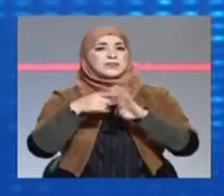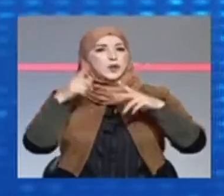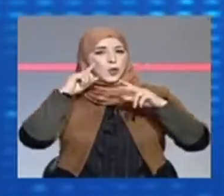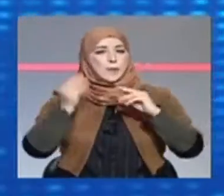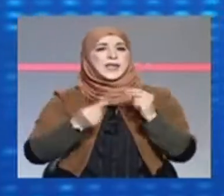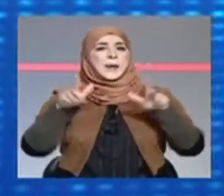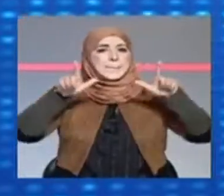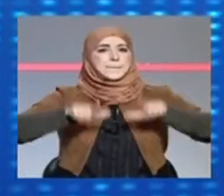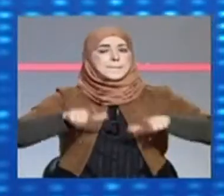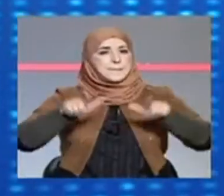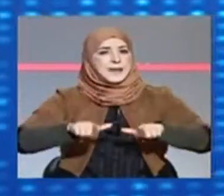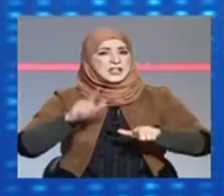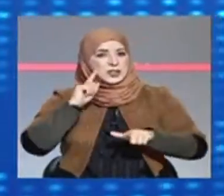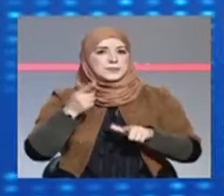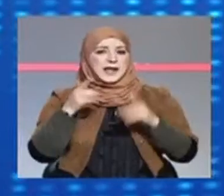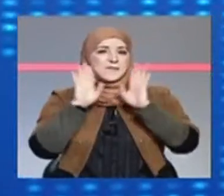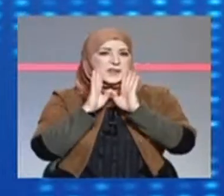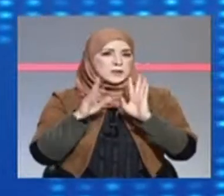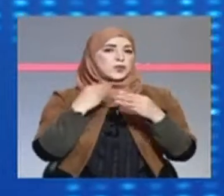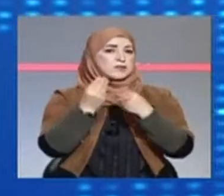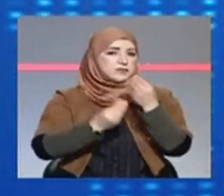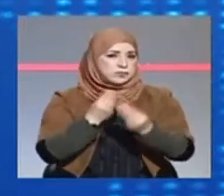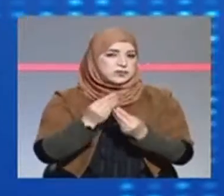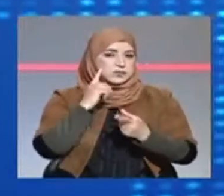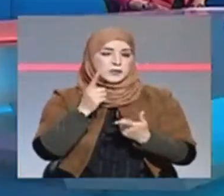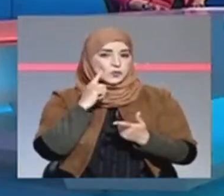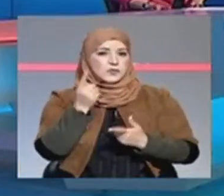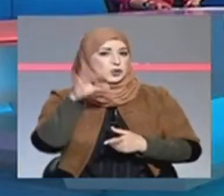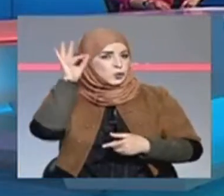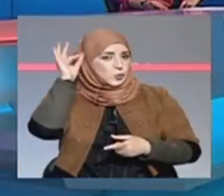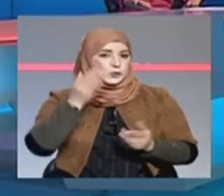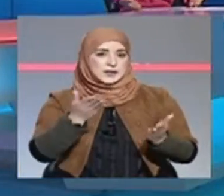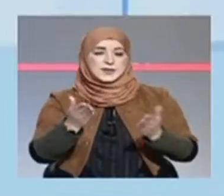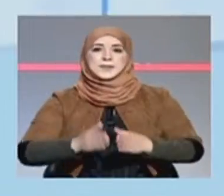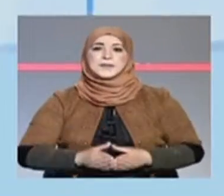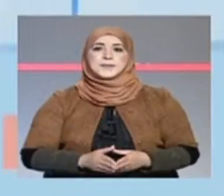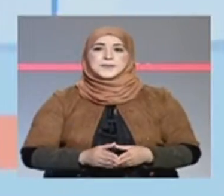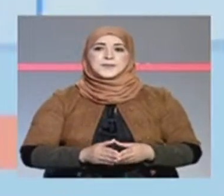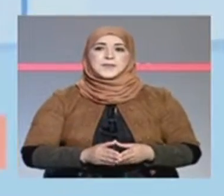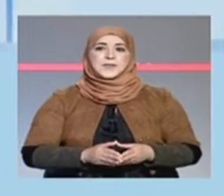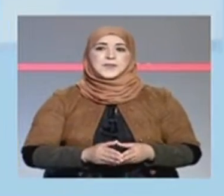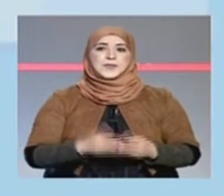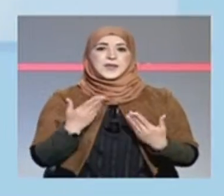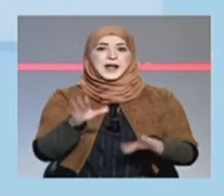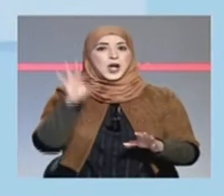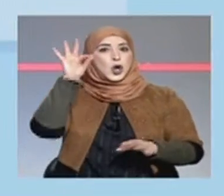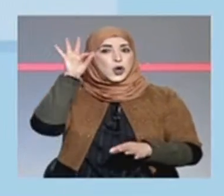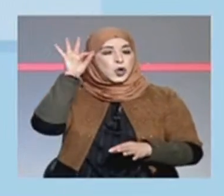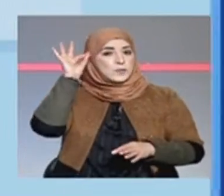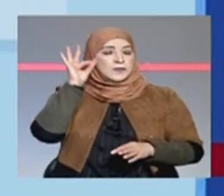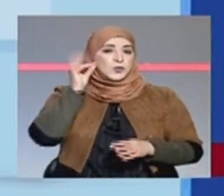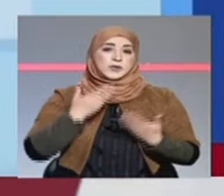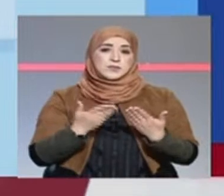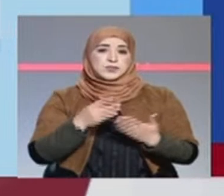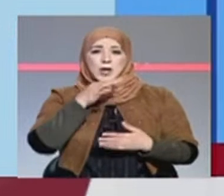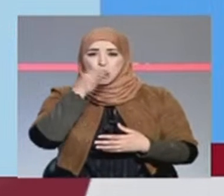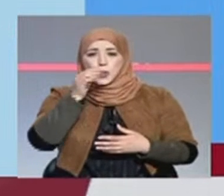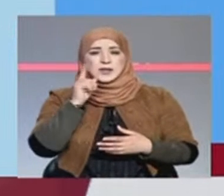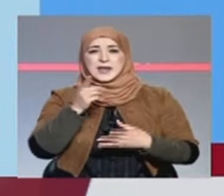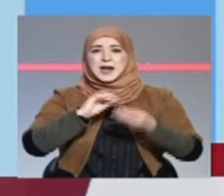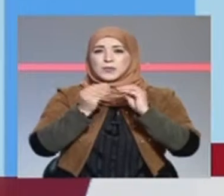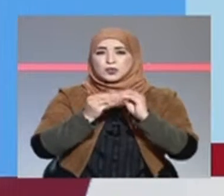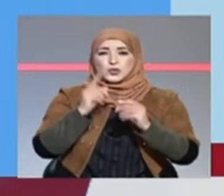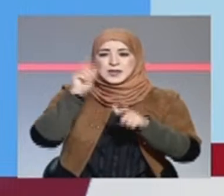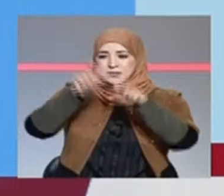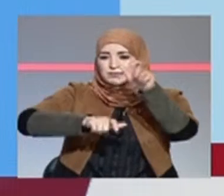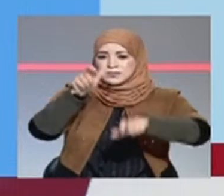شهدت كذلك الالكترونيه يقال ان مصائب قوم عند قوم فوائد فبينما